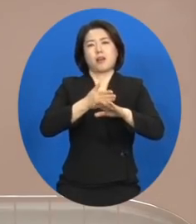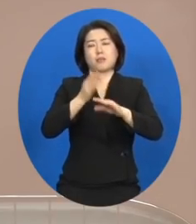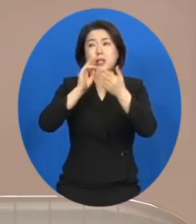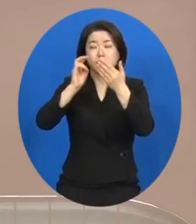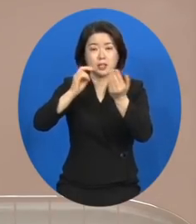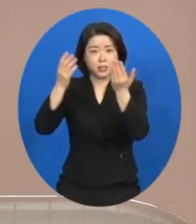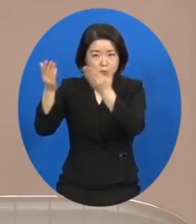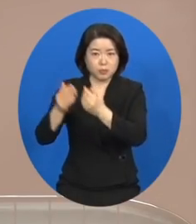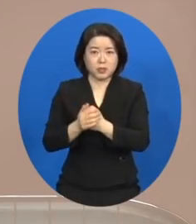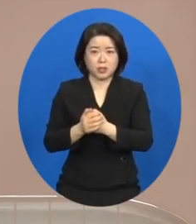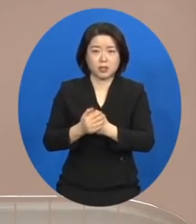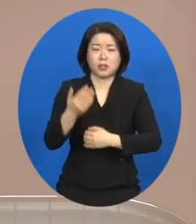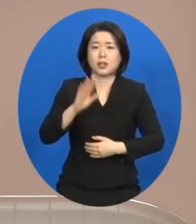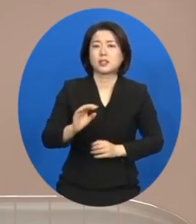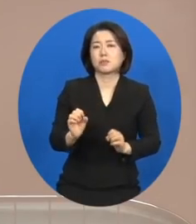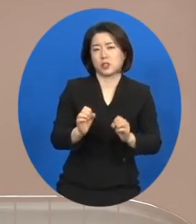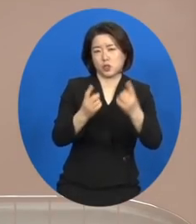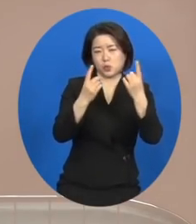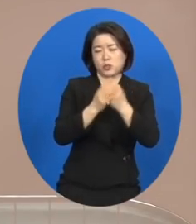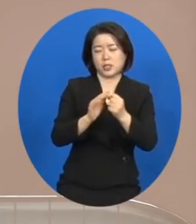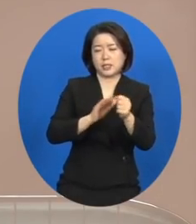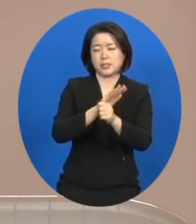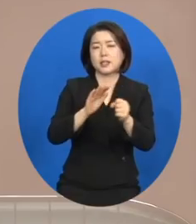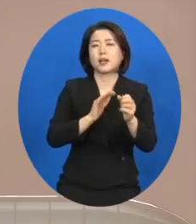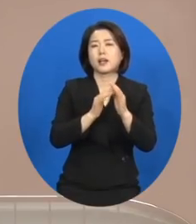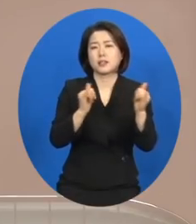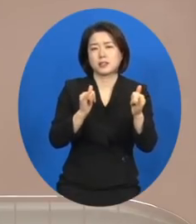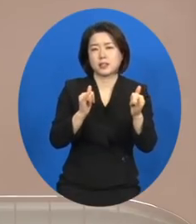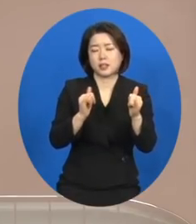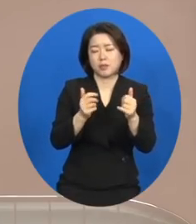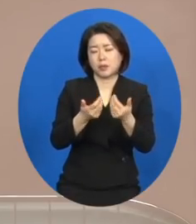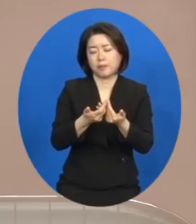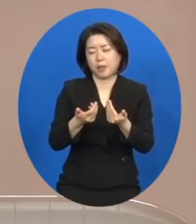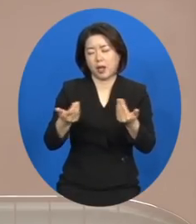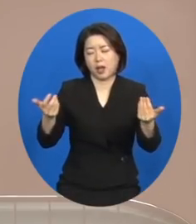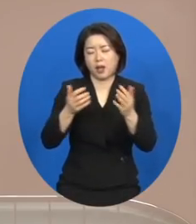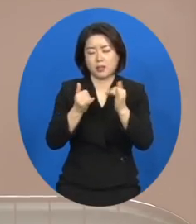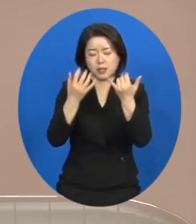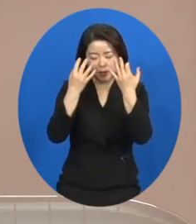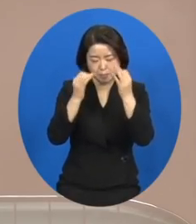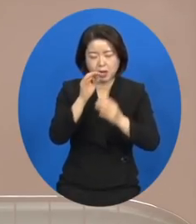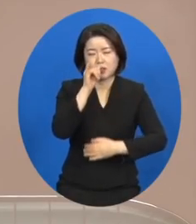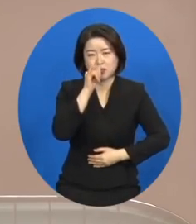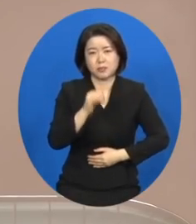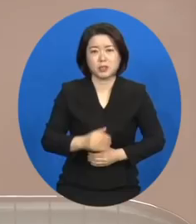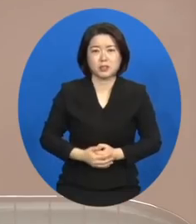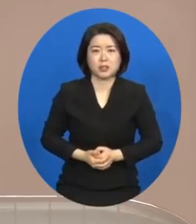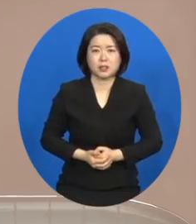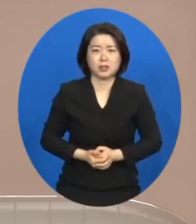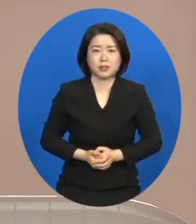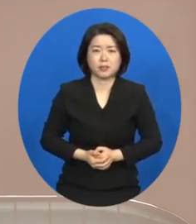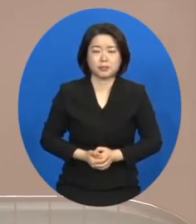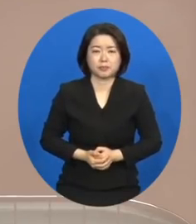그러나 동시에 사랑하는 이들을 잃어버린 분들도 너무나 많아요.